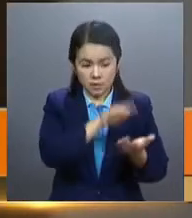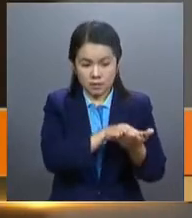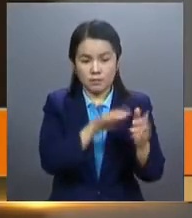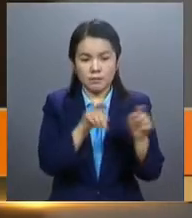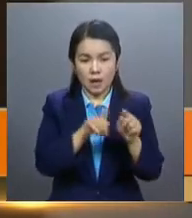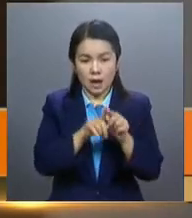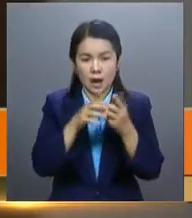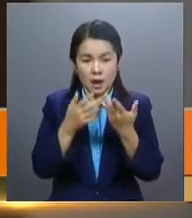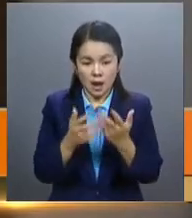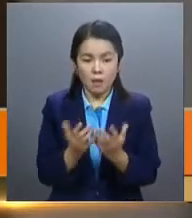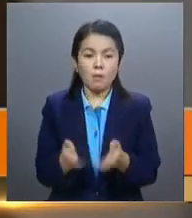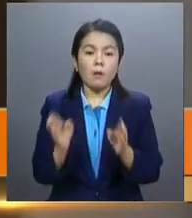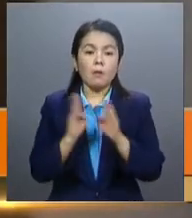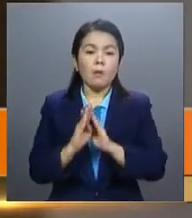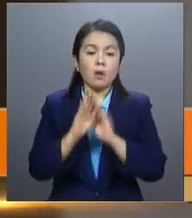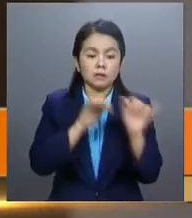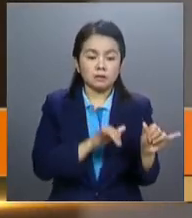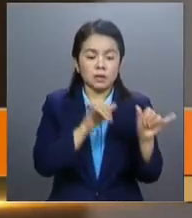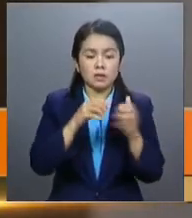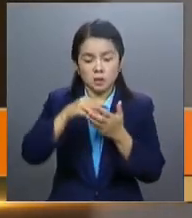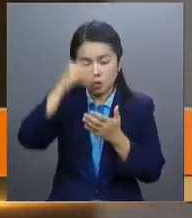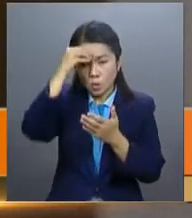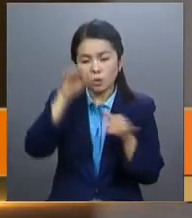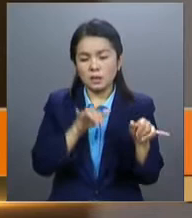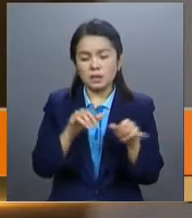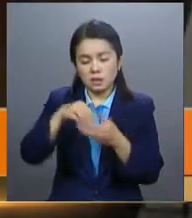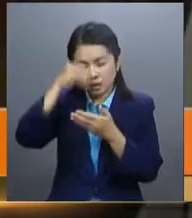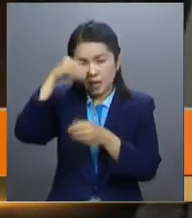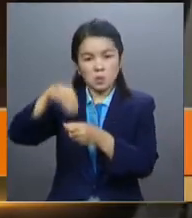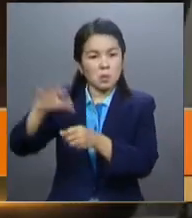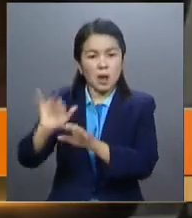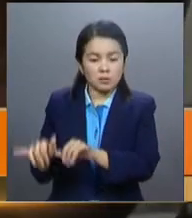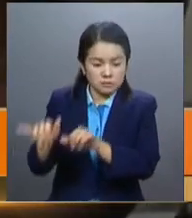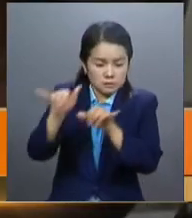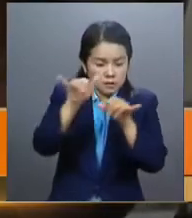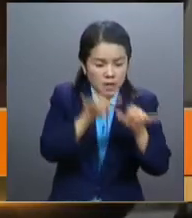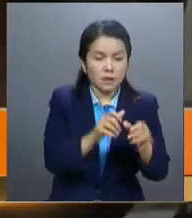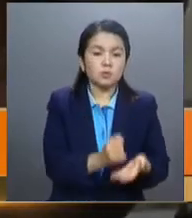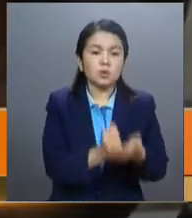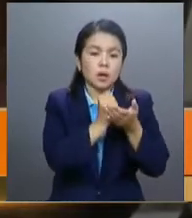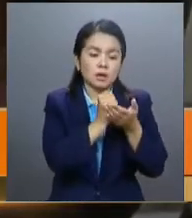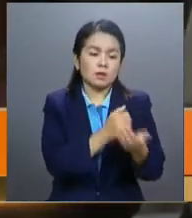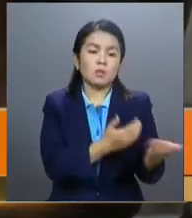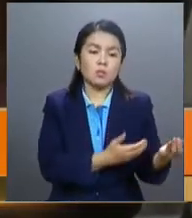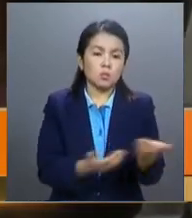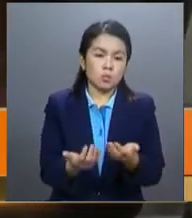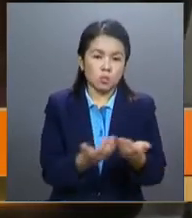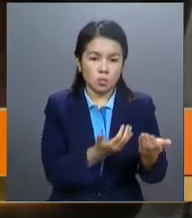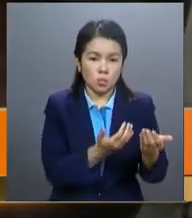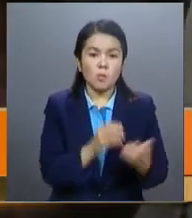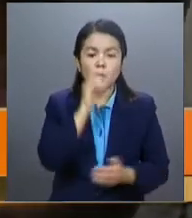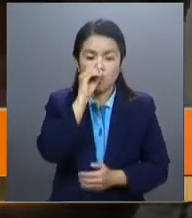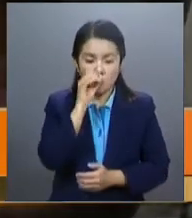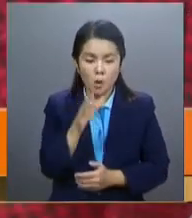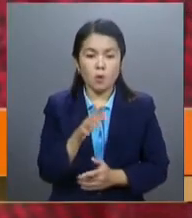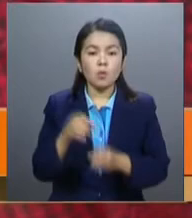6ก็ได้ย้ายบุตรสาวไปเรียนที่อื่นแล้วนะครับให้เหตุผลว่าเพื่อความปลอดภัยและเป็นการเยียวยาจิตใจพร้อมกับยืนยันว่าบุตรสาว